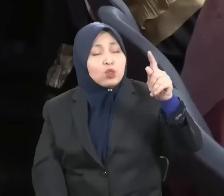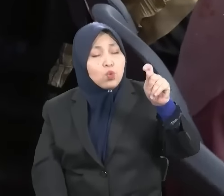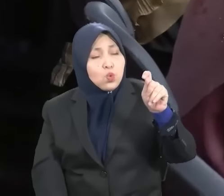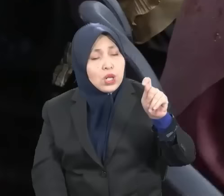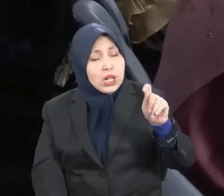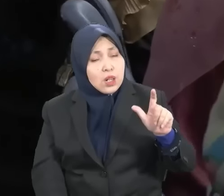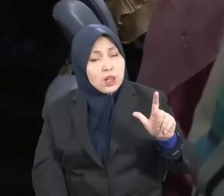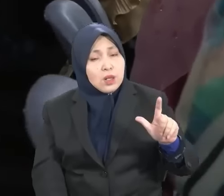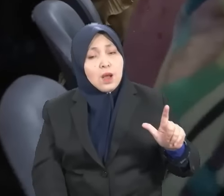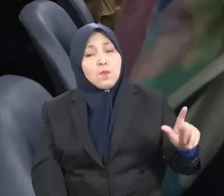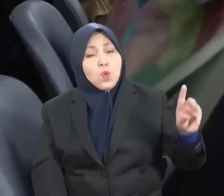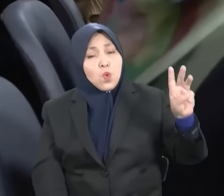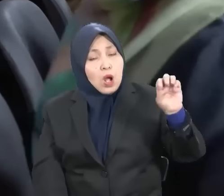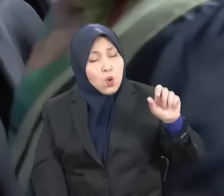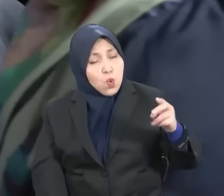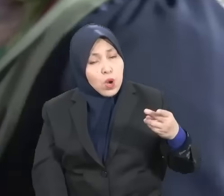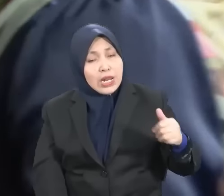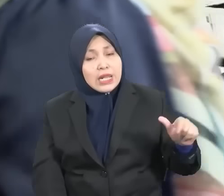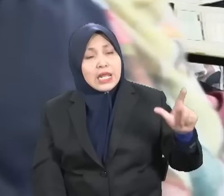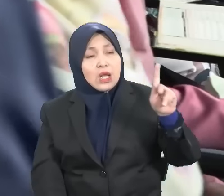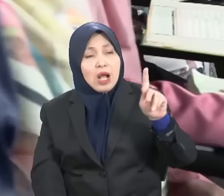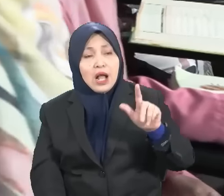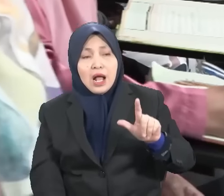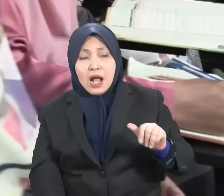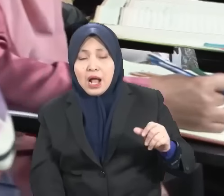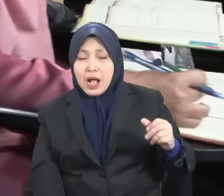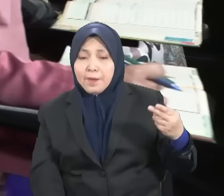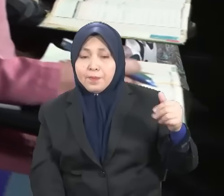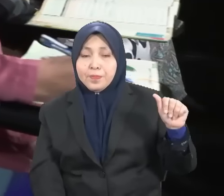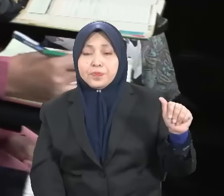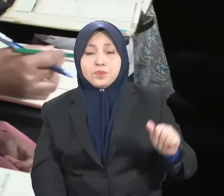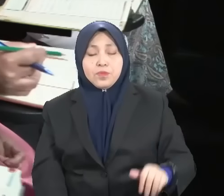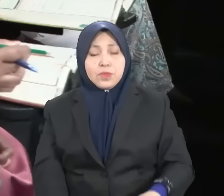wajatun mua-muan liyaa